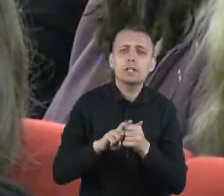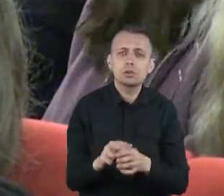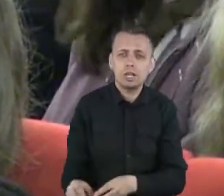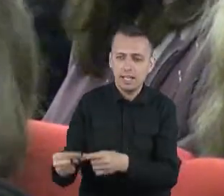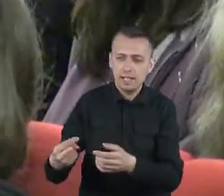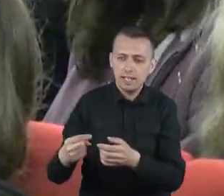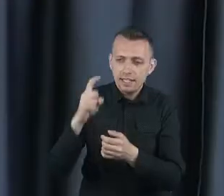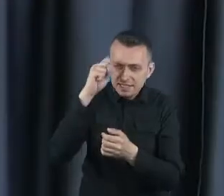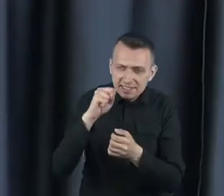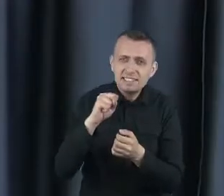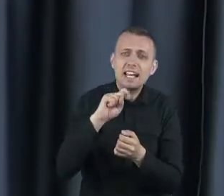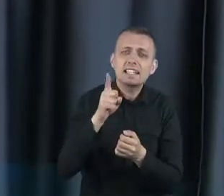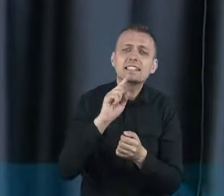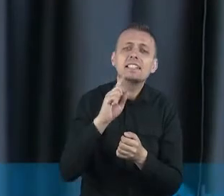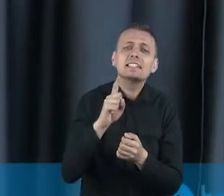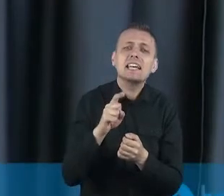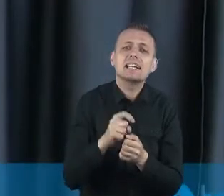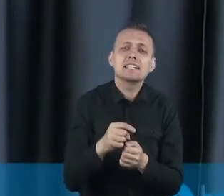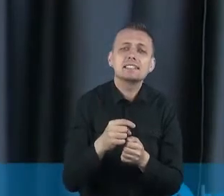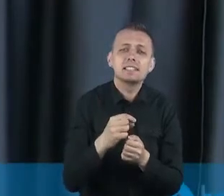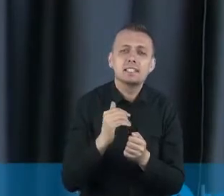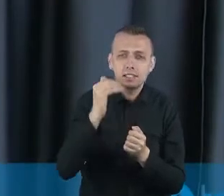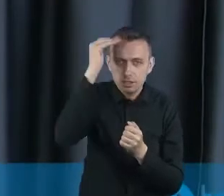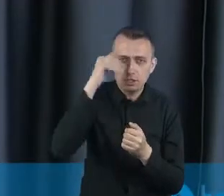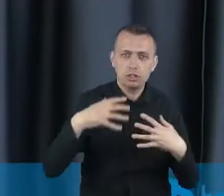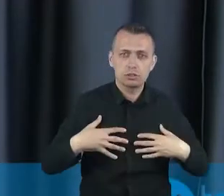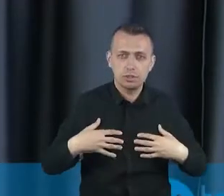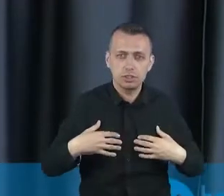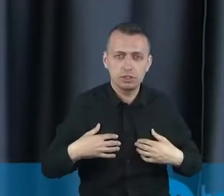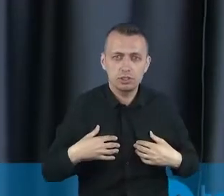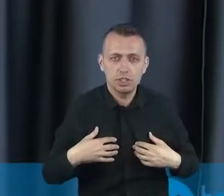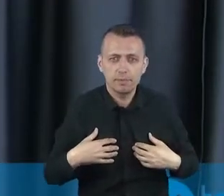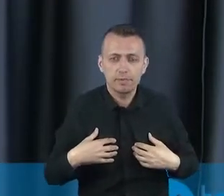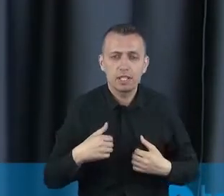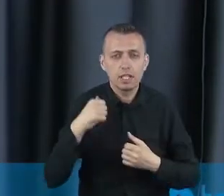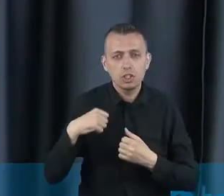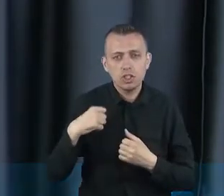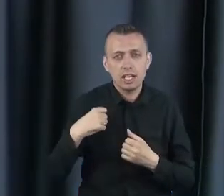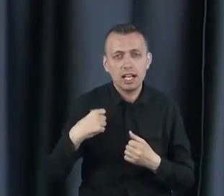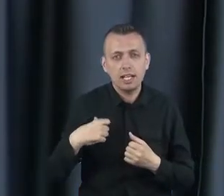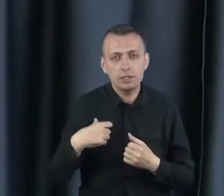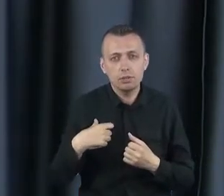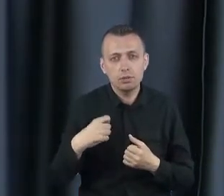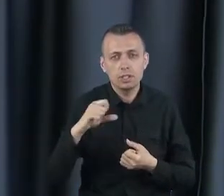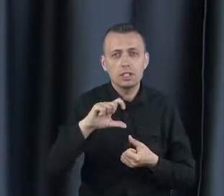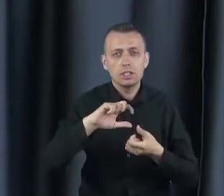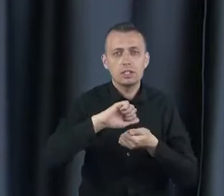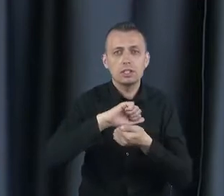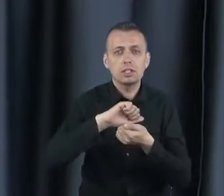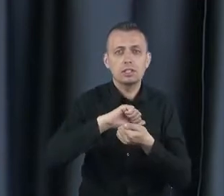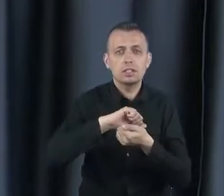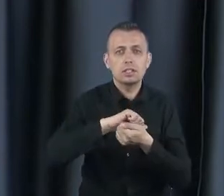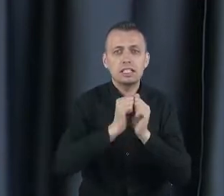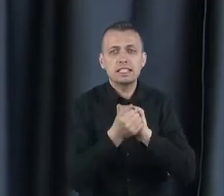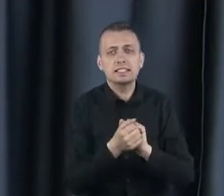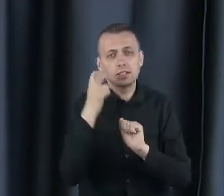byli dziś najważniejsi. Oni po prostu oczekują, są ciekawi takich osobowości. Chcieliby pewnie popatrzeć,